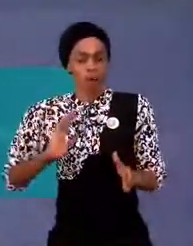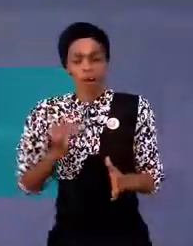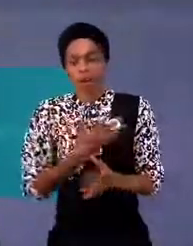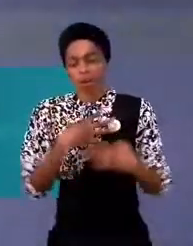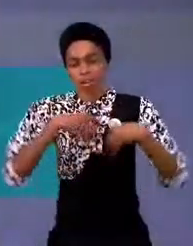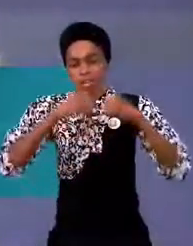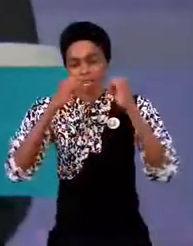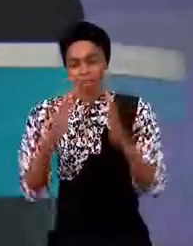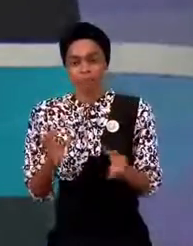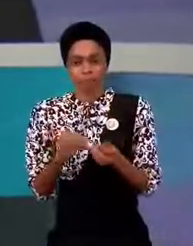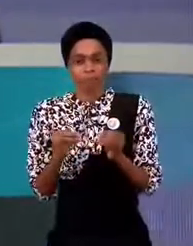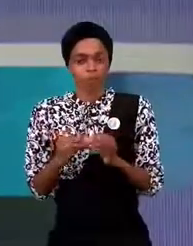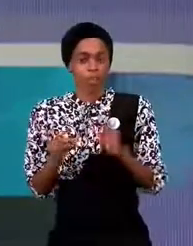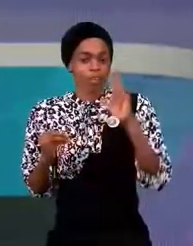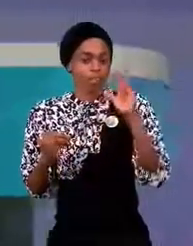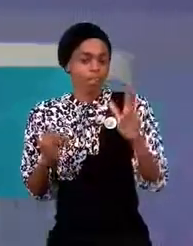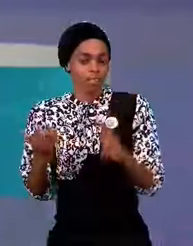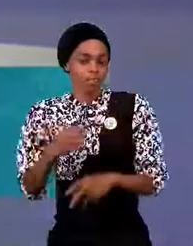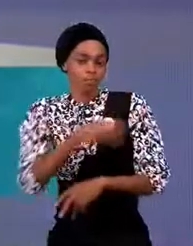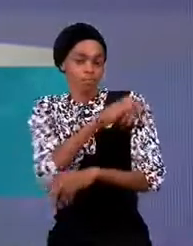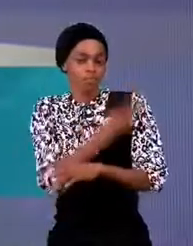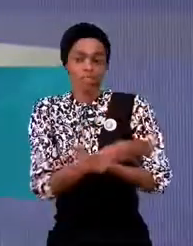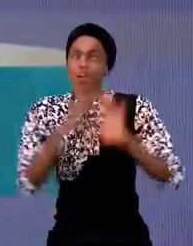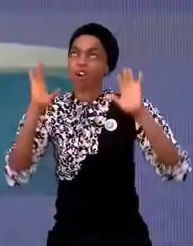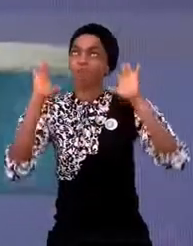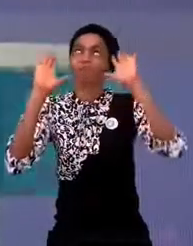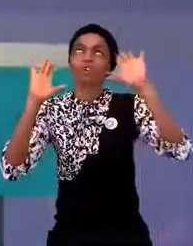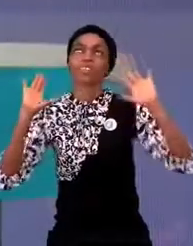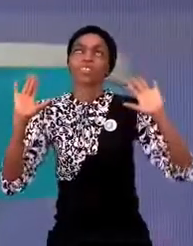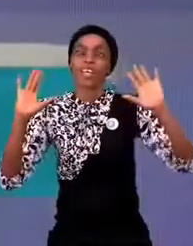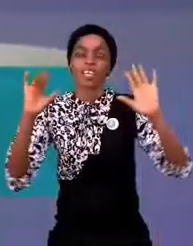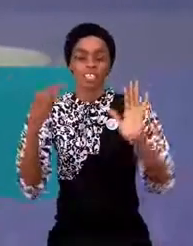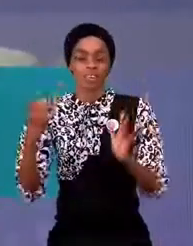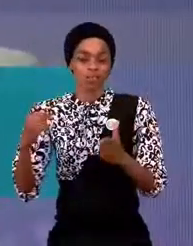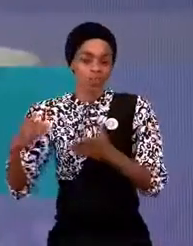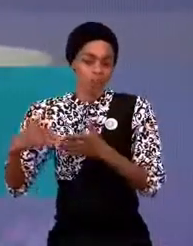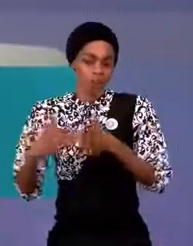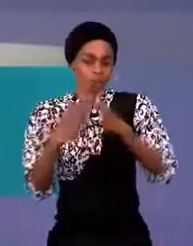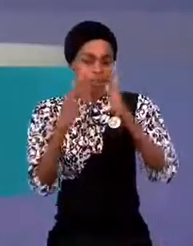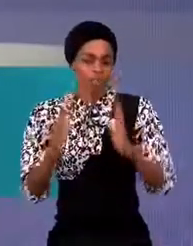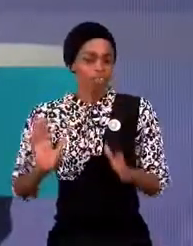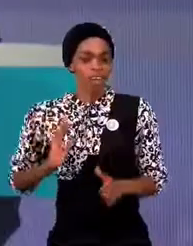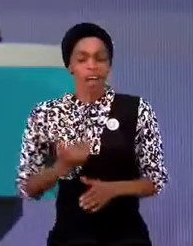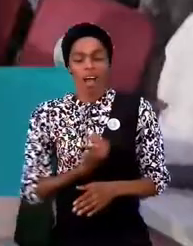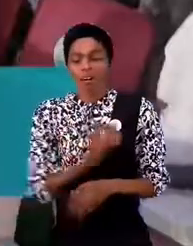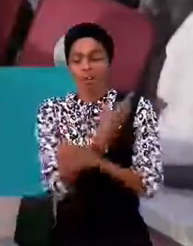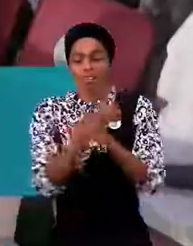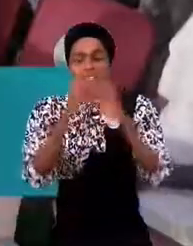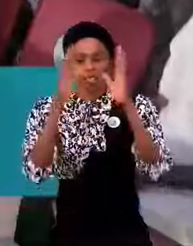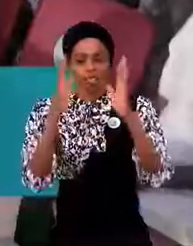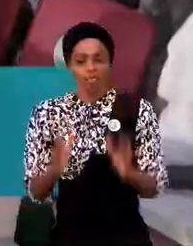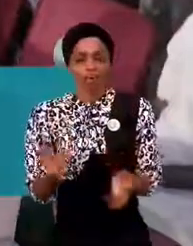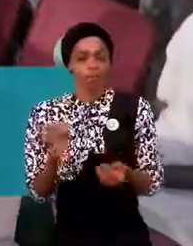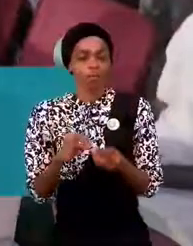notre libérateur. Premier point donc, la parole puissante de Christ,